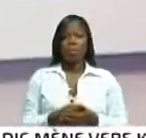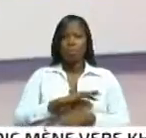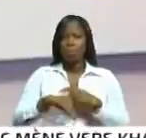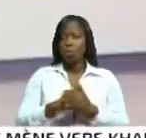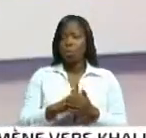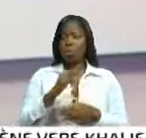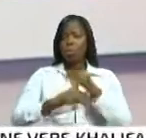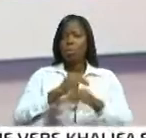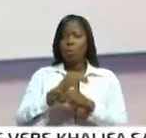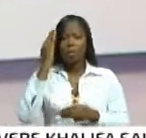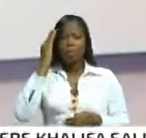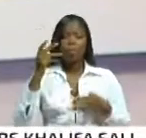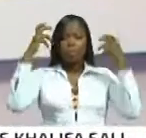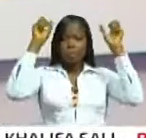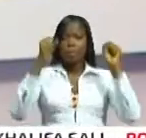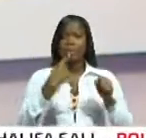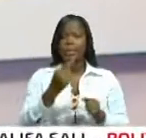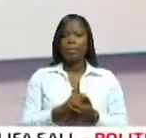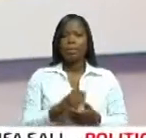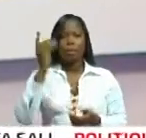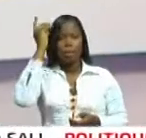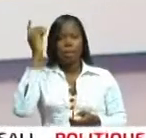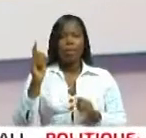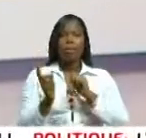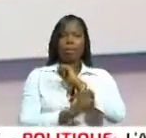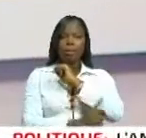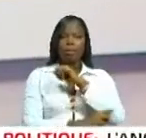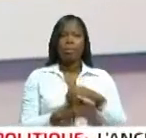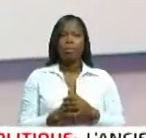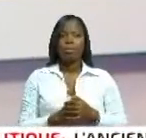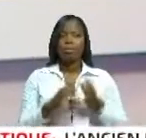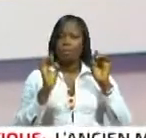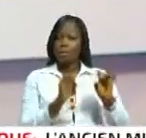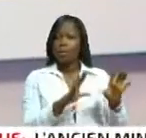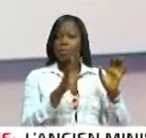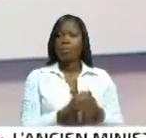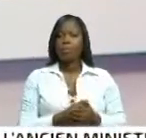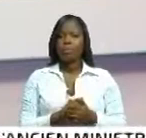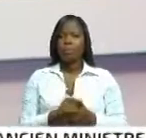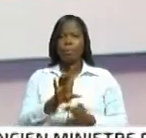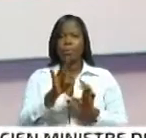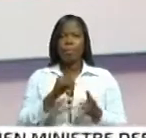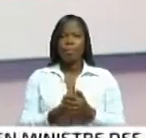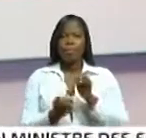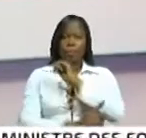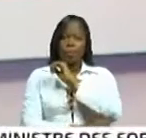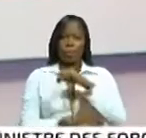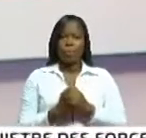que le président a dit dakar ziguinchor ce département là pour les laisse pourquoi ce jour on n'a pas exigé